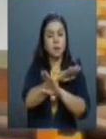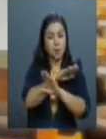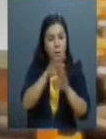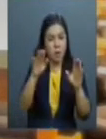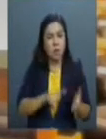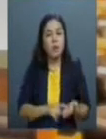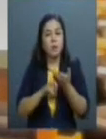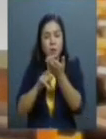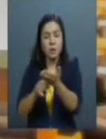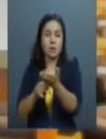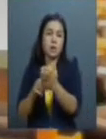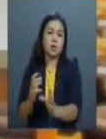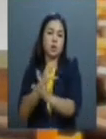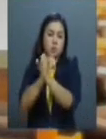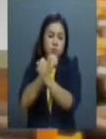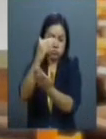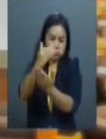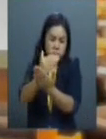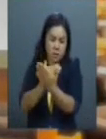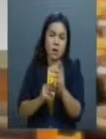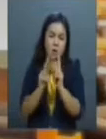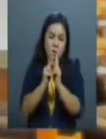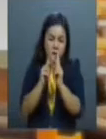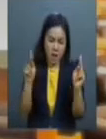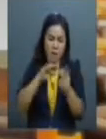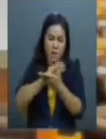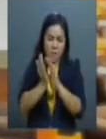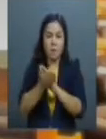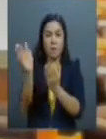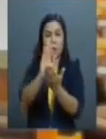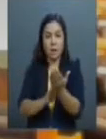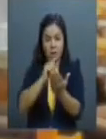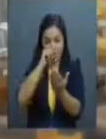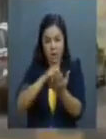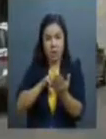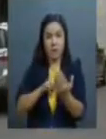เสนอในรายงานของคณะกรรมการขับเคลื่อนการปฏิรูปประเทศหรือส.ป.